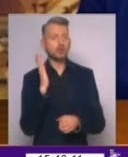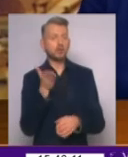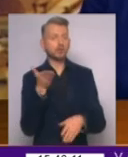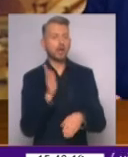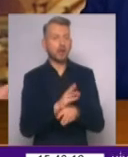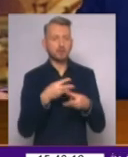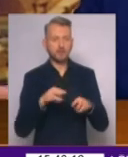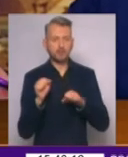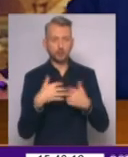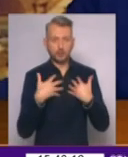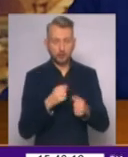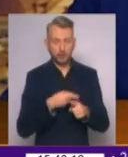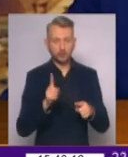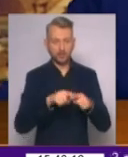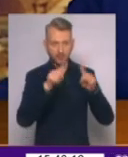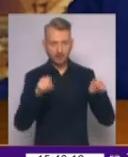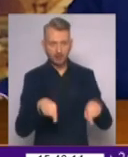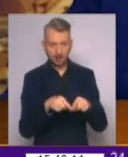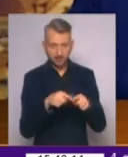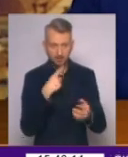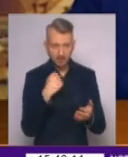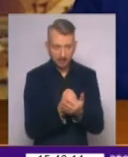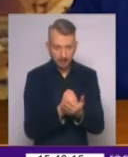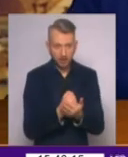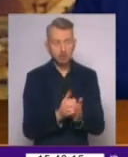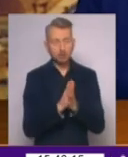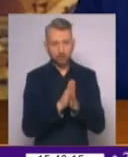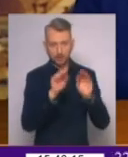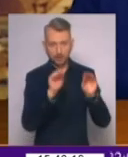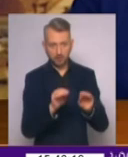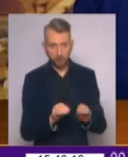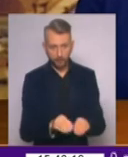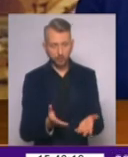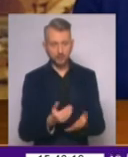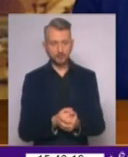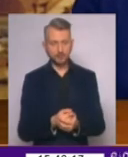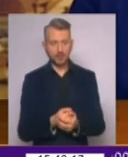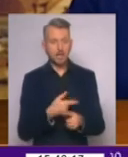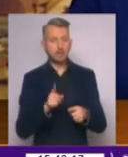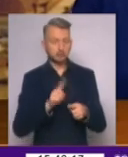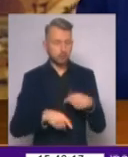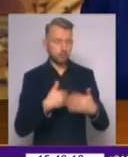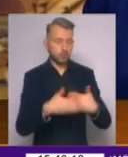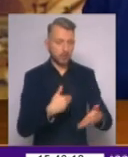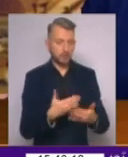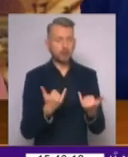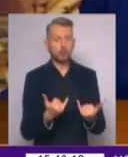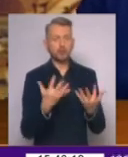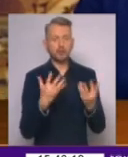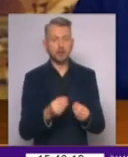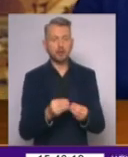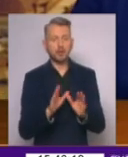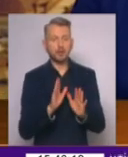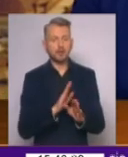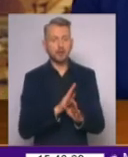Міністерства охорони здоров'я, що ця декларація прийнята, будь ласка, люди, заповнюйте. Цей процес піде. І на сьогоднішній день не тільки по